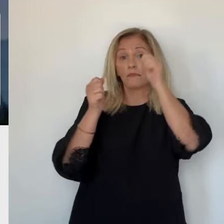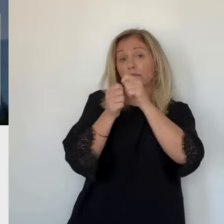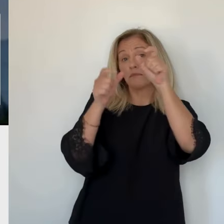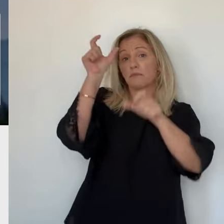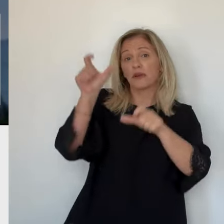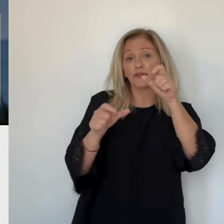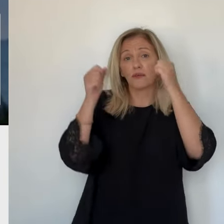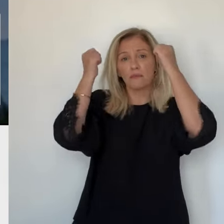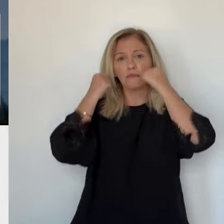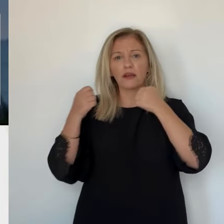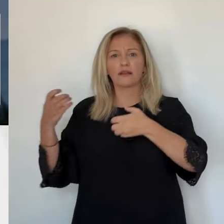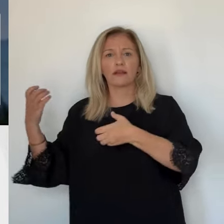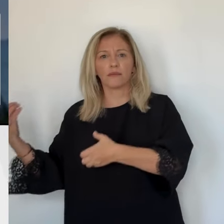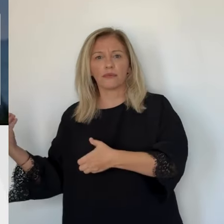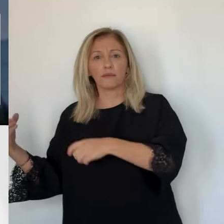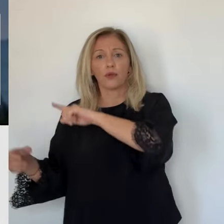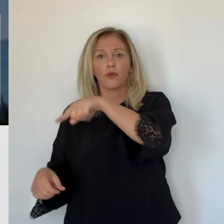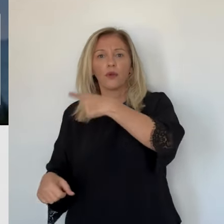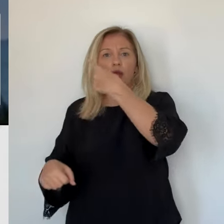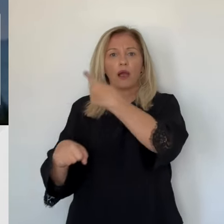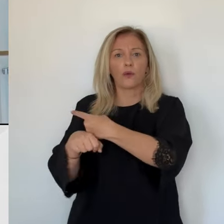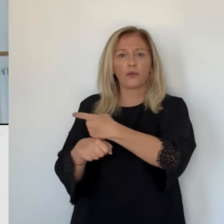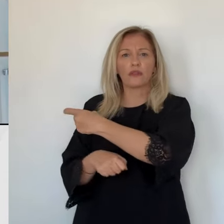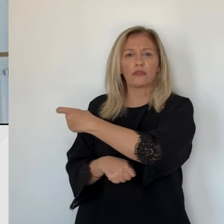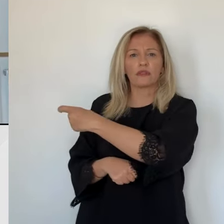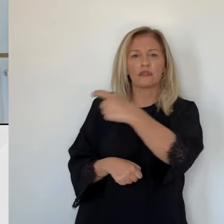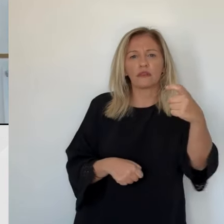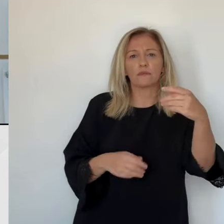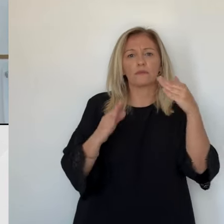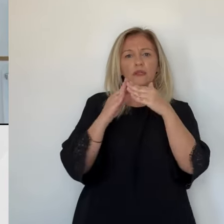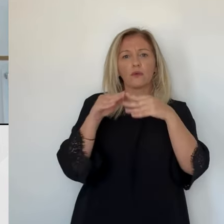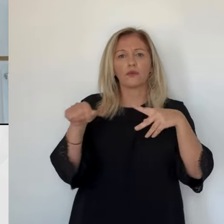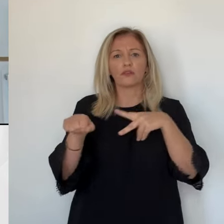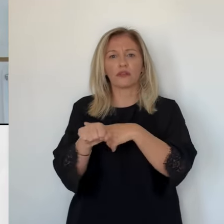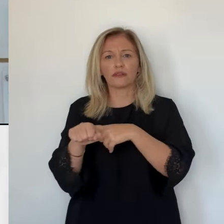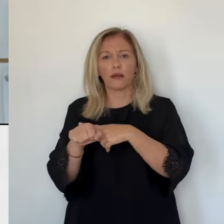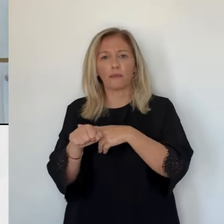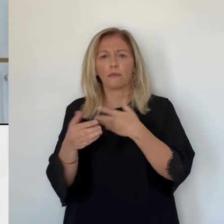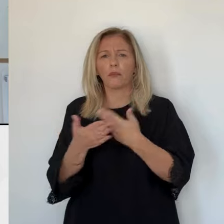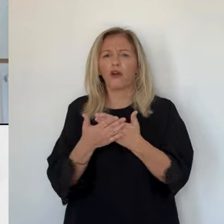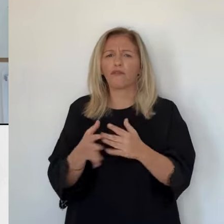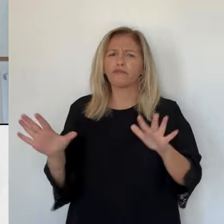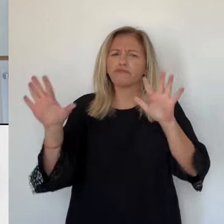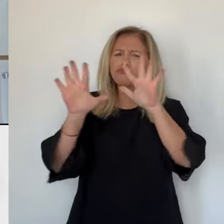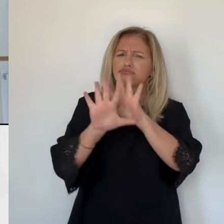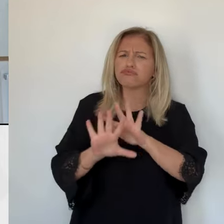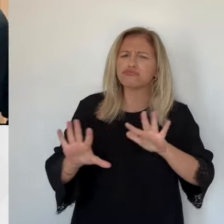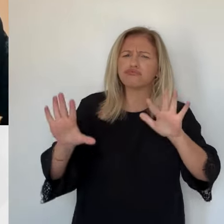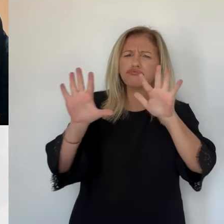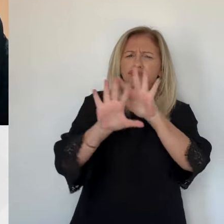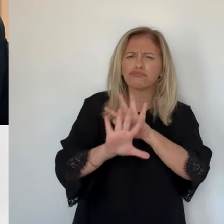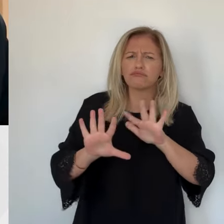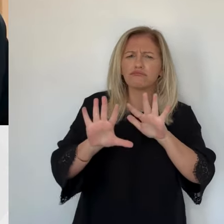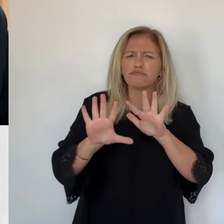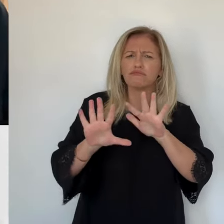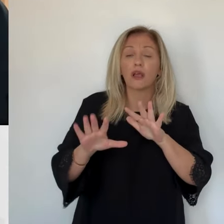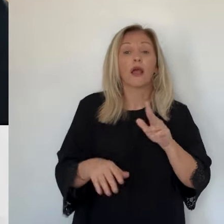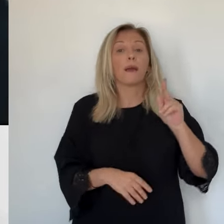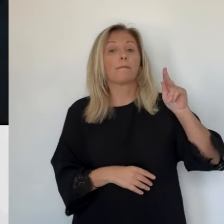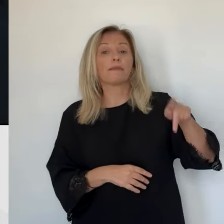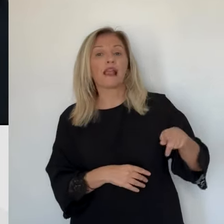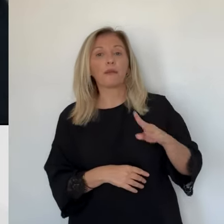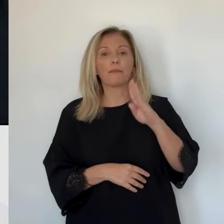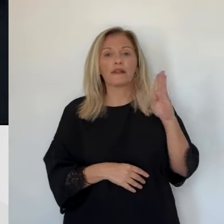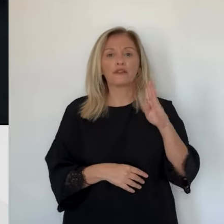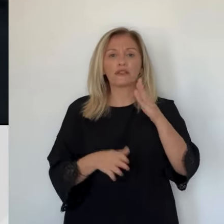9 prévenus qui comparaissent depuis une semaine devant le tribunal correctionnel de Paris. Pierre Baldacci, 56 ans aujourd'hui, gravement